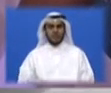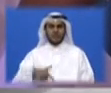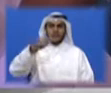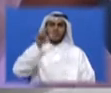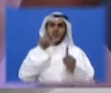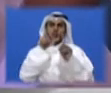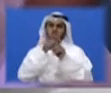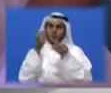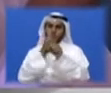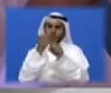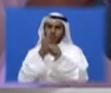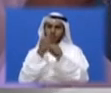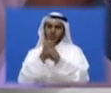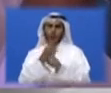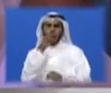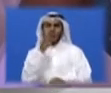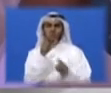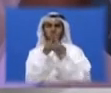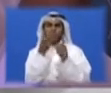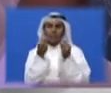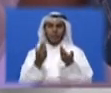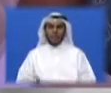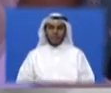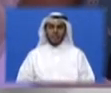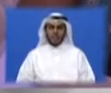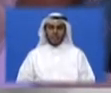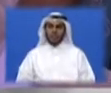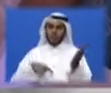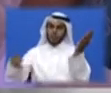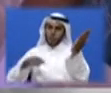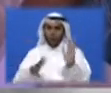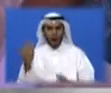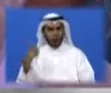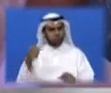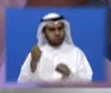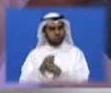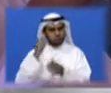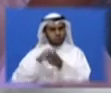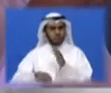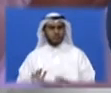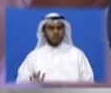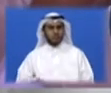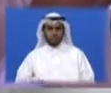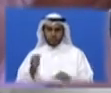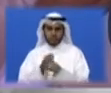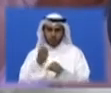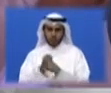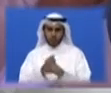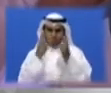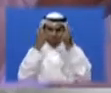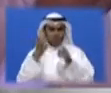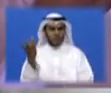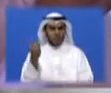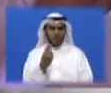وكذلك يعني متوقع، لأن ذاك وقع قبل هذا، ذاك وقع ب 2010 وجمال عبد الناصر وقع ب